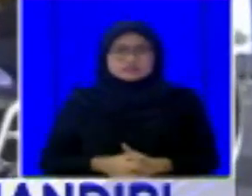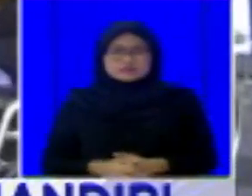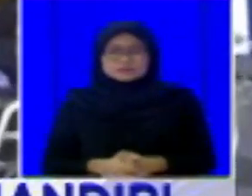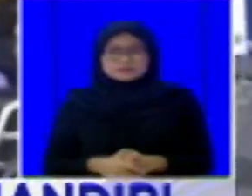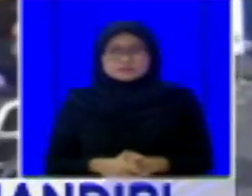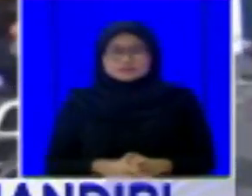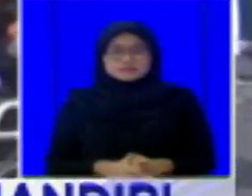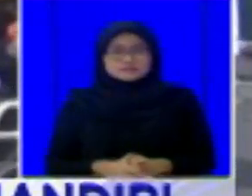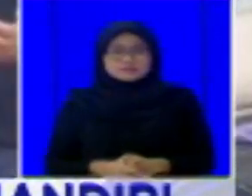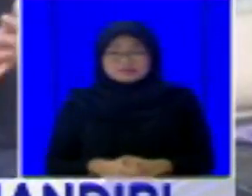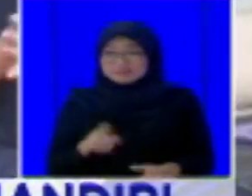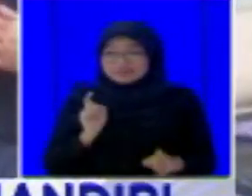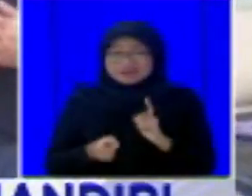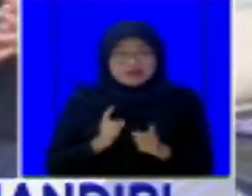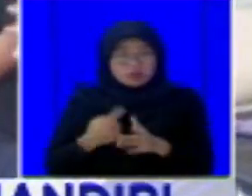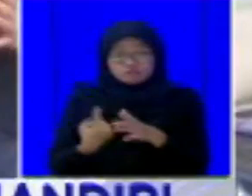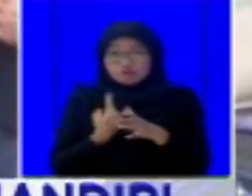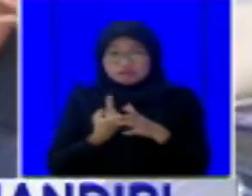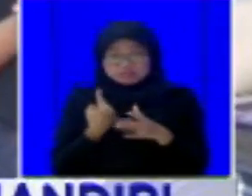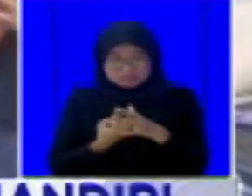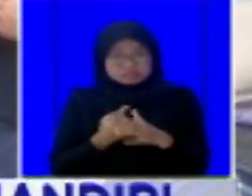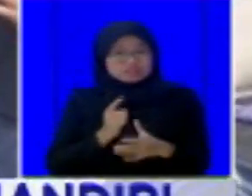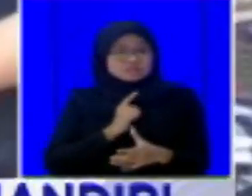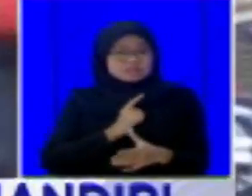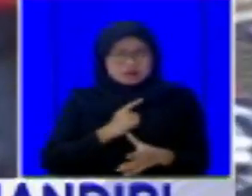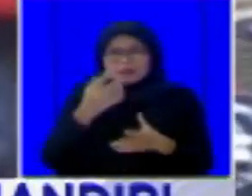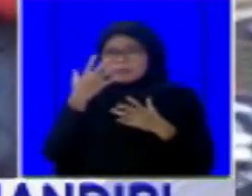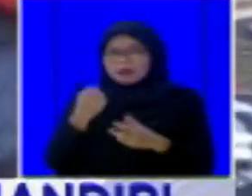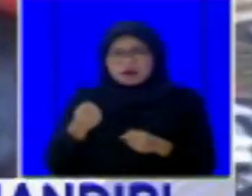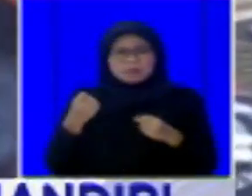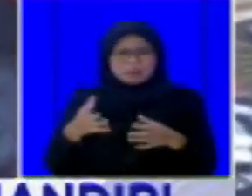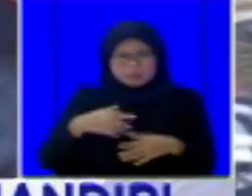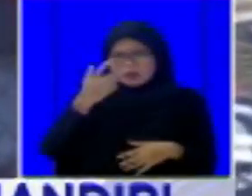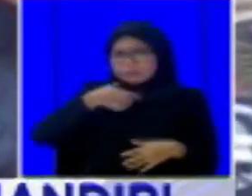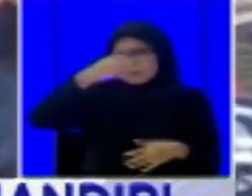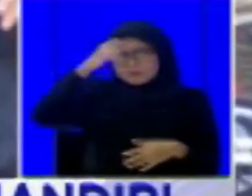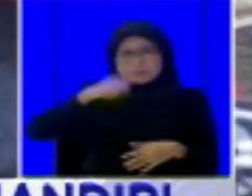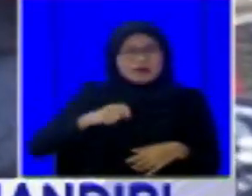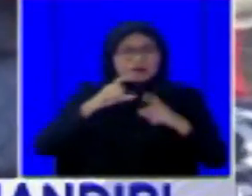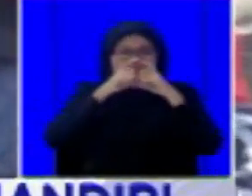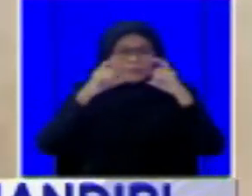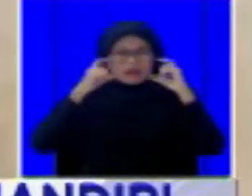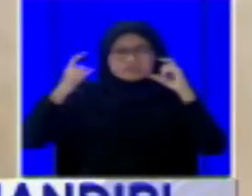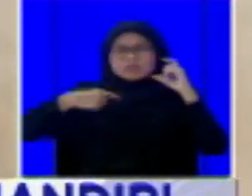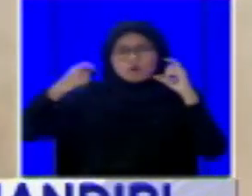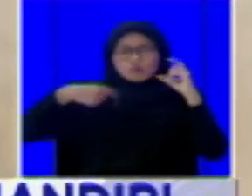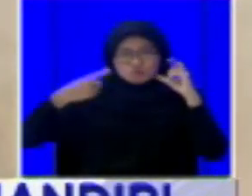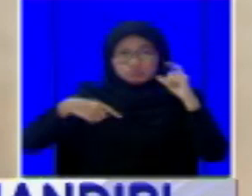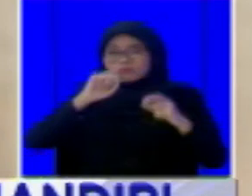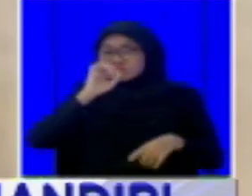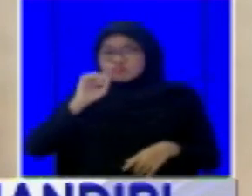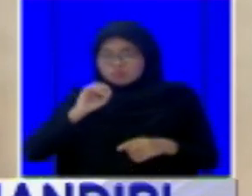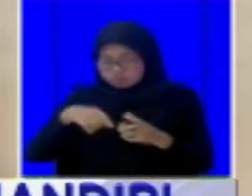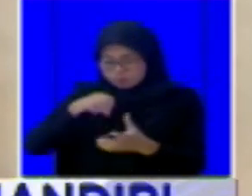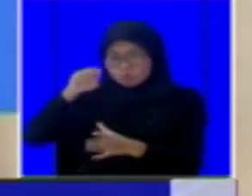Saat melakukan isolasi mandiri, pasien diharapkan selalu memakai masker dan membuang masker bekas di tempat yang ditentukan. Jika mengalami